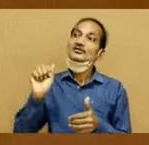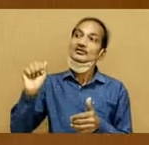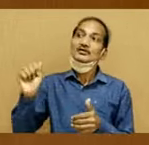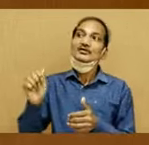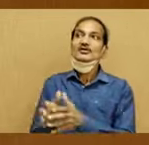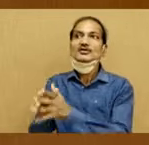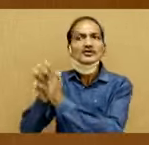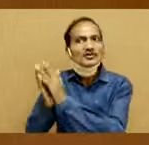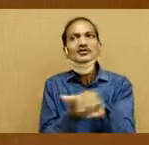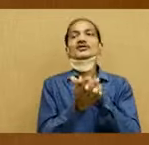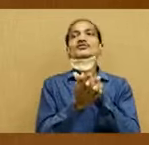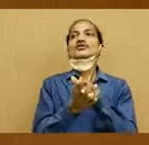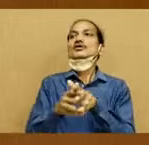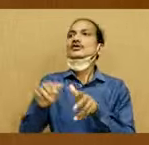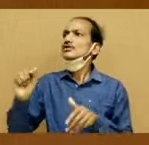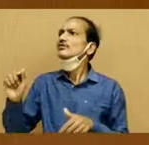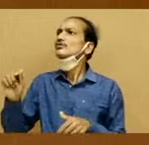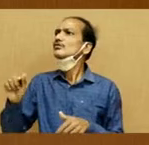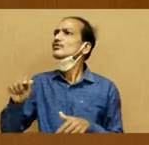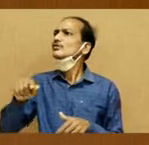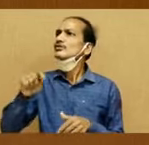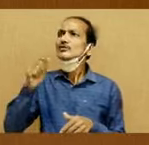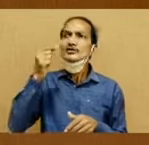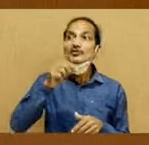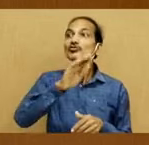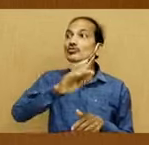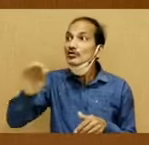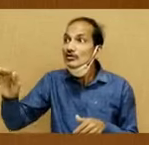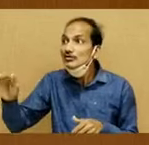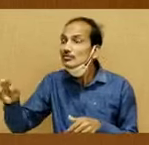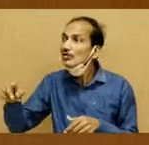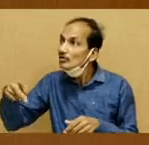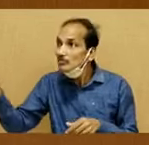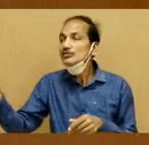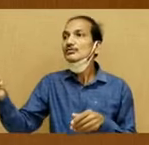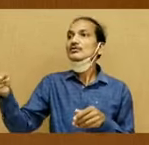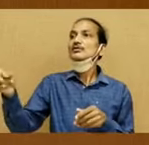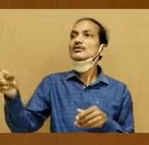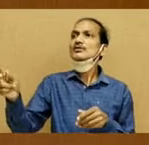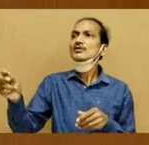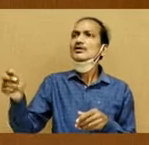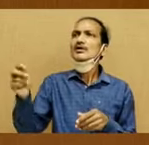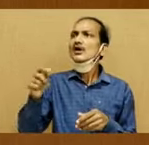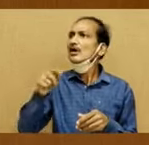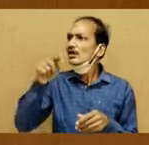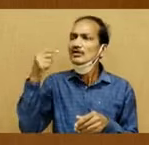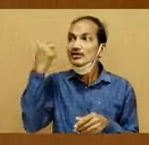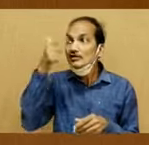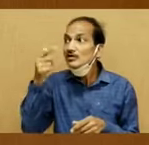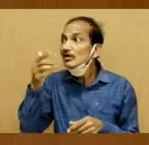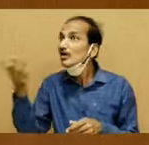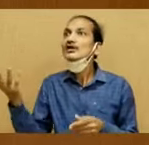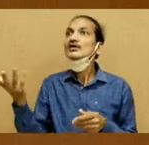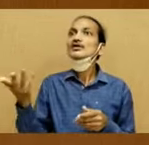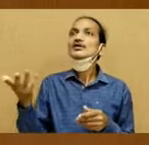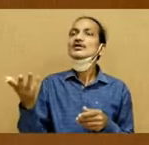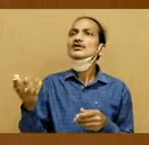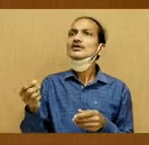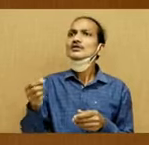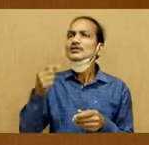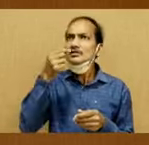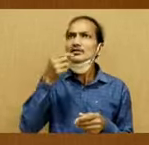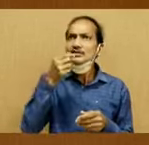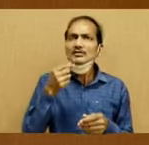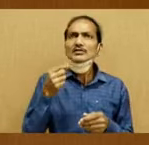ଲକ୍ଷଣ ନାହିଁ, କାହାର ବି ନାହିଁ, କୌଣସି ପିଲାର ସାଙ୍ଗମାନଙ୍କର ସର୍ଦ୍ଦି କାଶ ଥଣ୍ଡା ନଥିଲା, କିନ୍ତୁ ଜଣେ ସେ